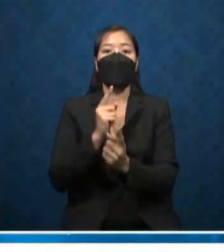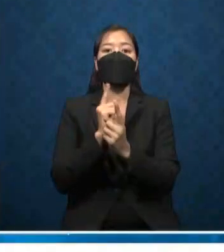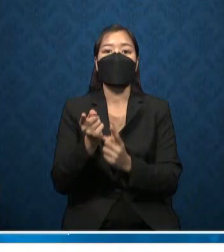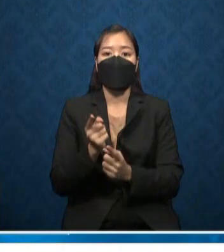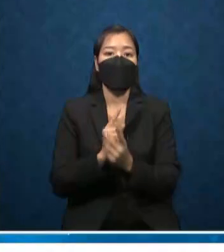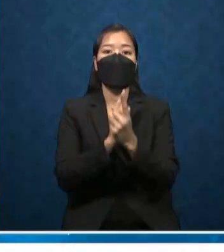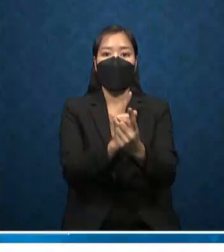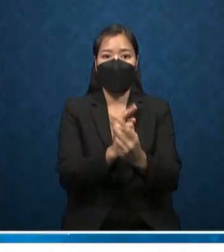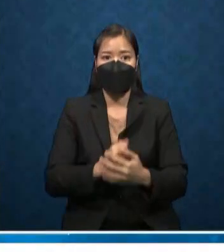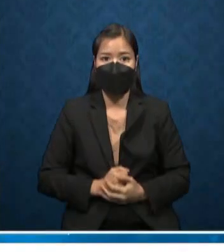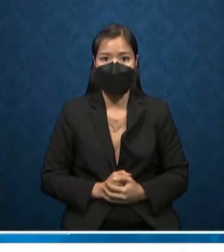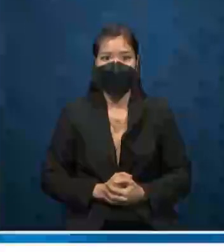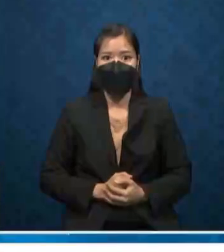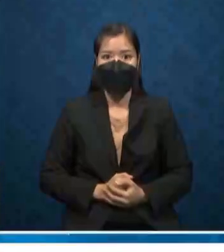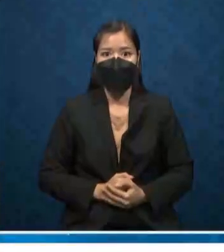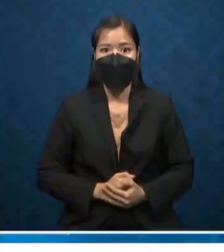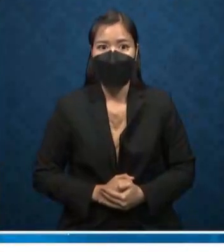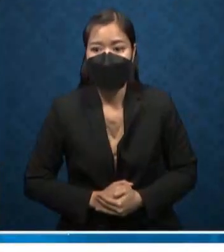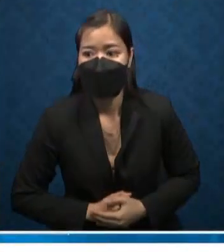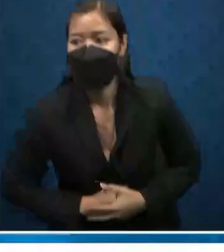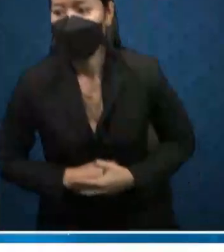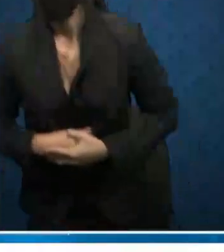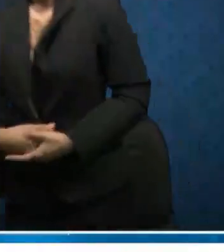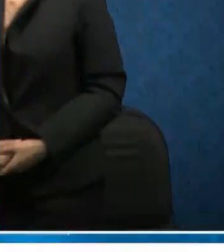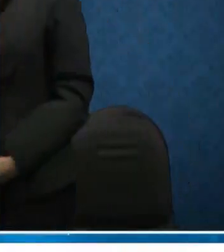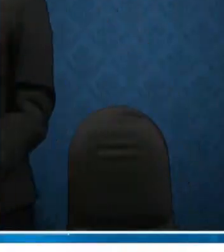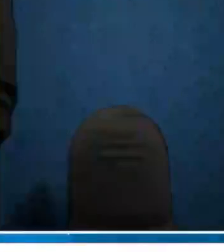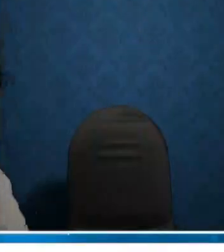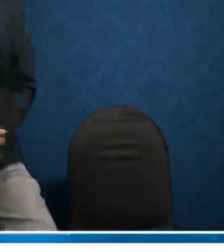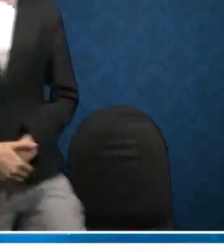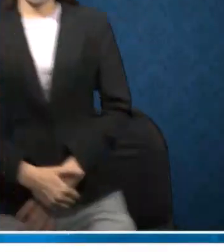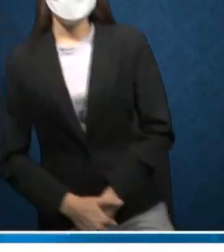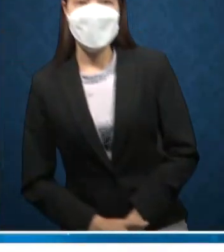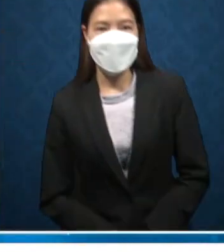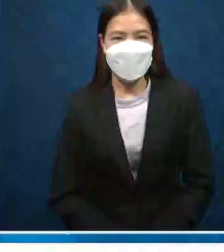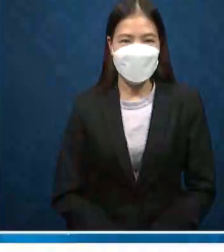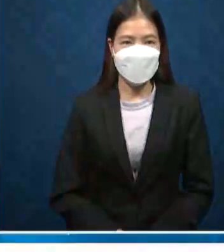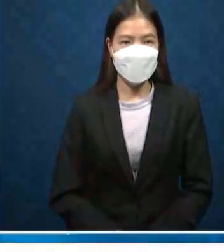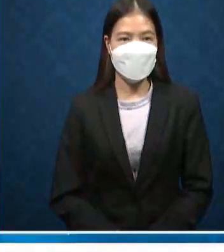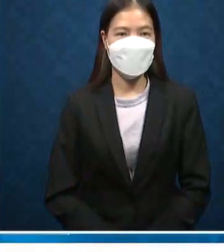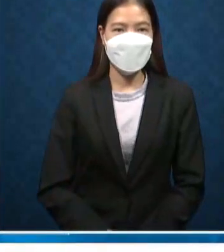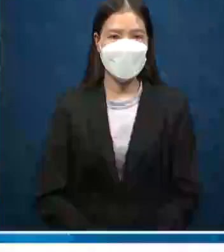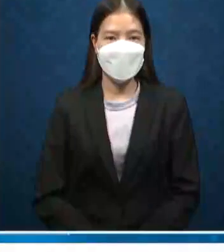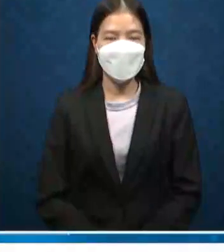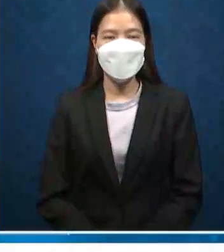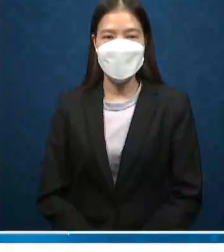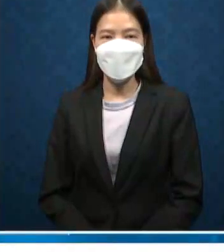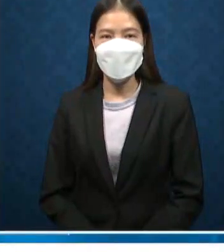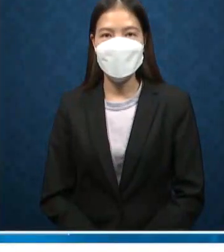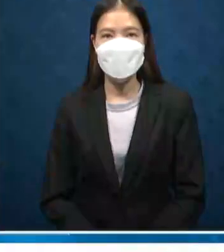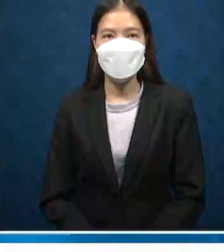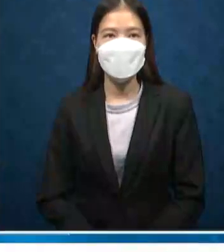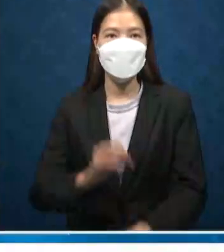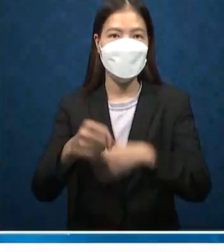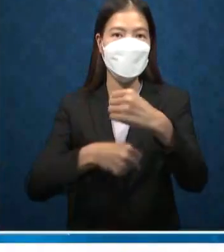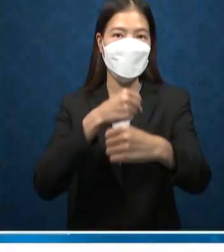มได้มีข้อมูลส่วนหนึ่งในการโอนงบมาในส่วนนี้นะครับก็ในช่วงปีประมาณ